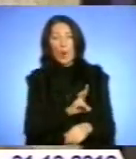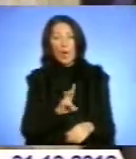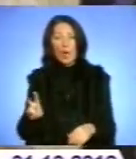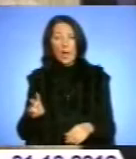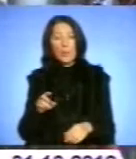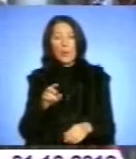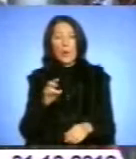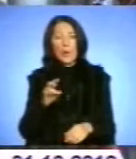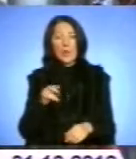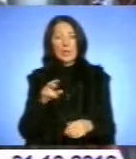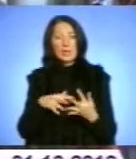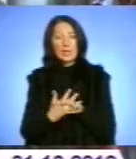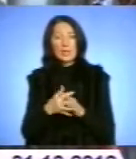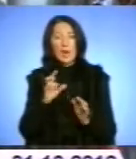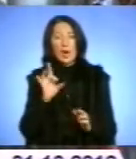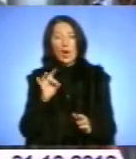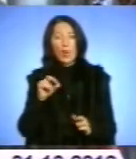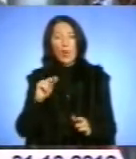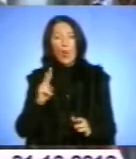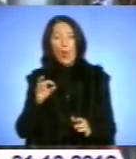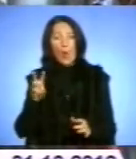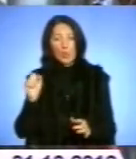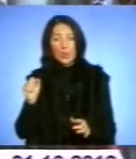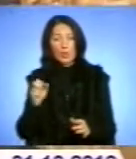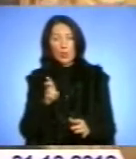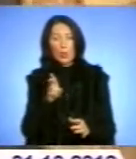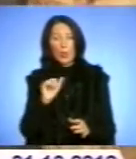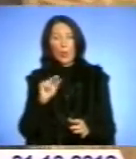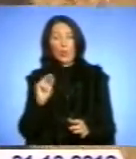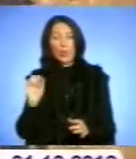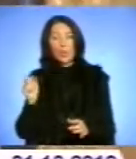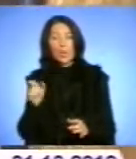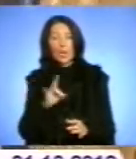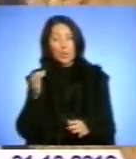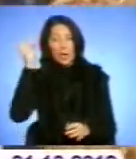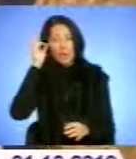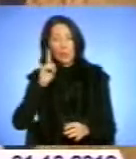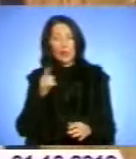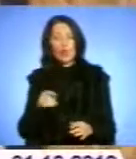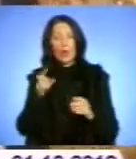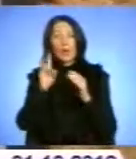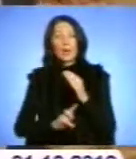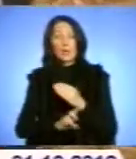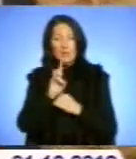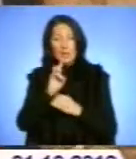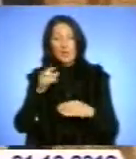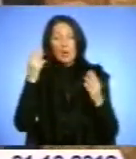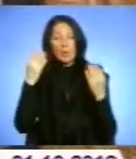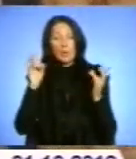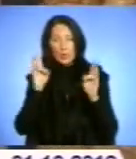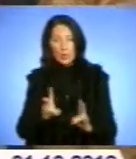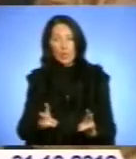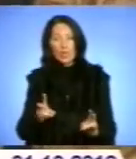села Рукомиш Бучацького району. Нагадаємо, що споруда церкви постраждала внаслідок суву скельної породи 30